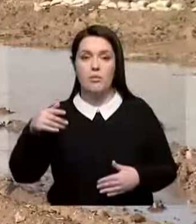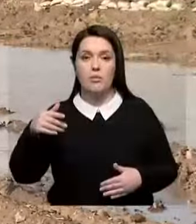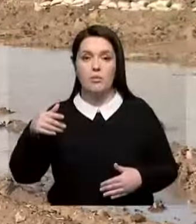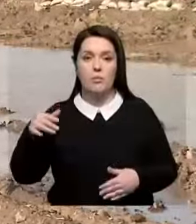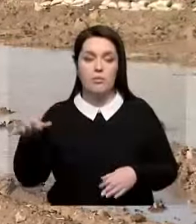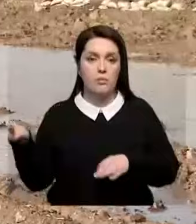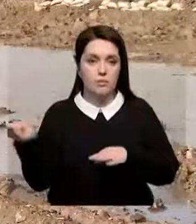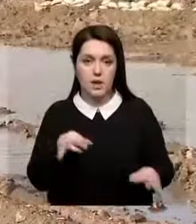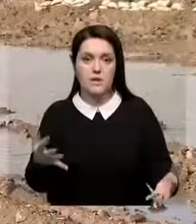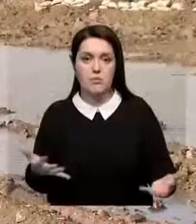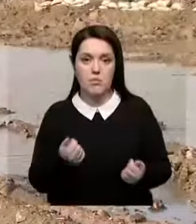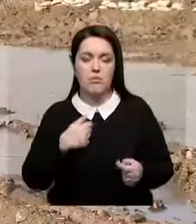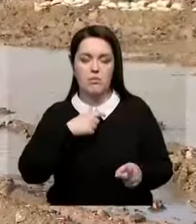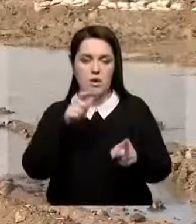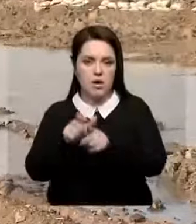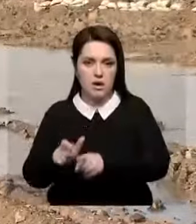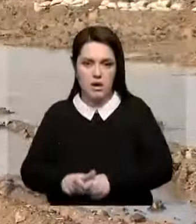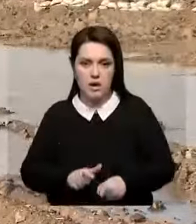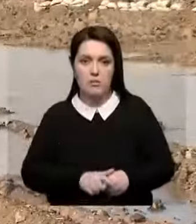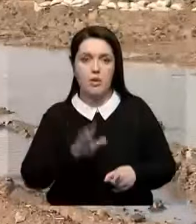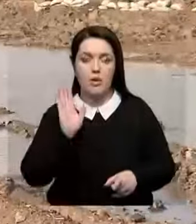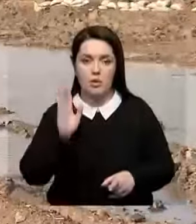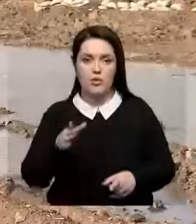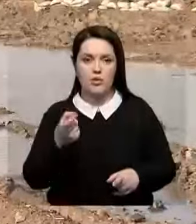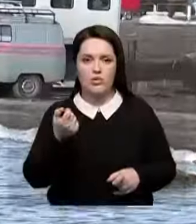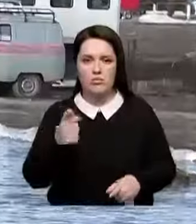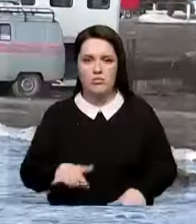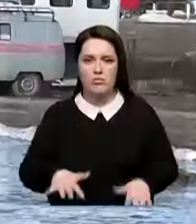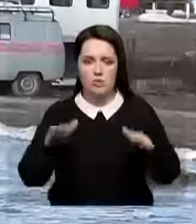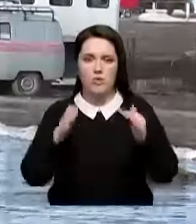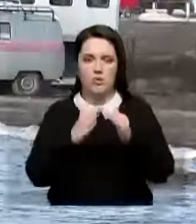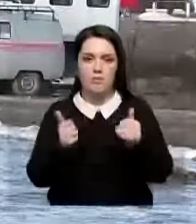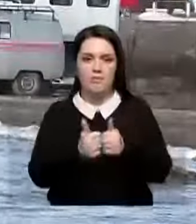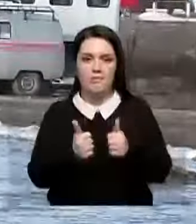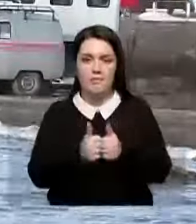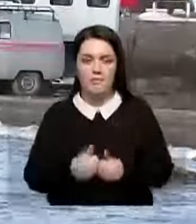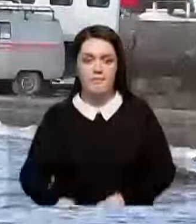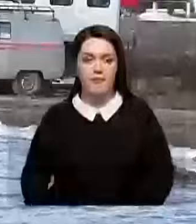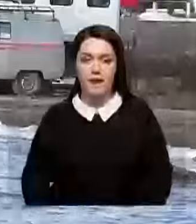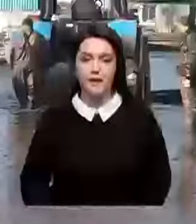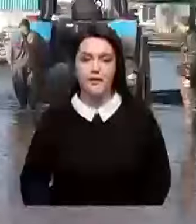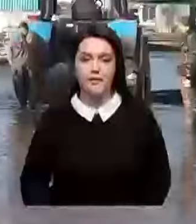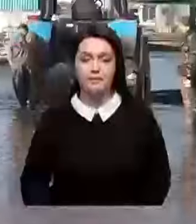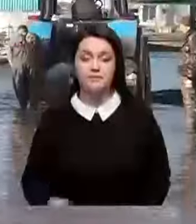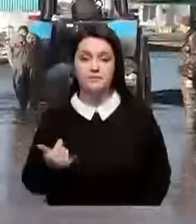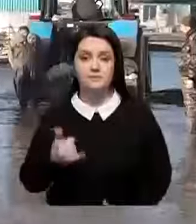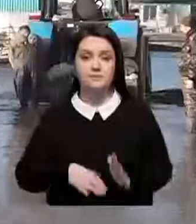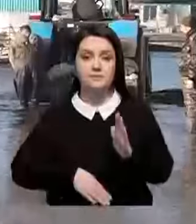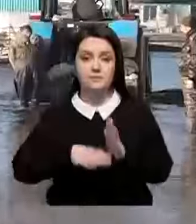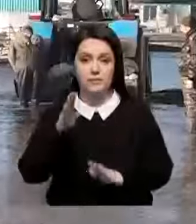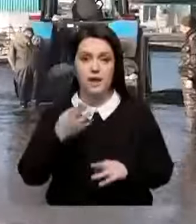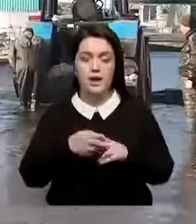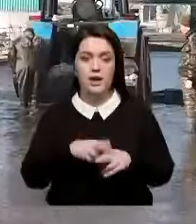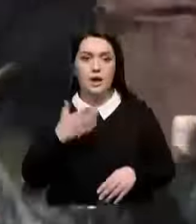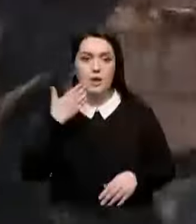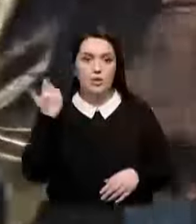подготовились и делали все, что нужно, и поэтому только дворы немного подтопило. Действительно, на сегодняшний день ситуация стабильная. Обойтись относительно